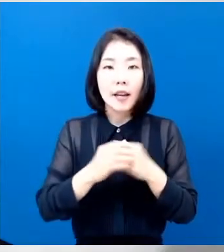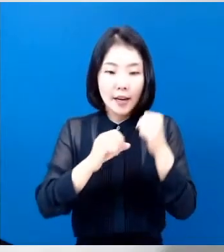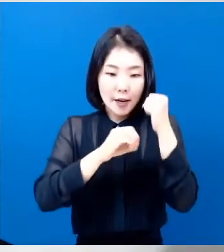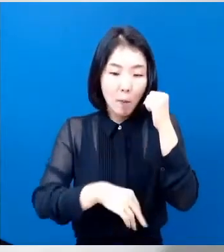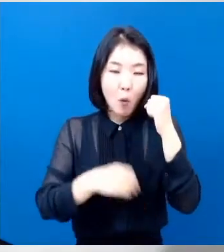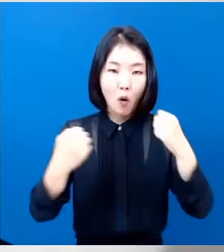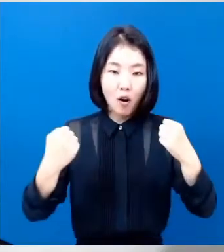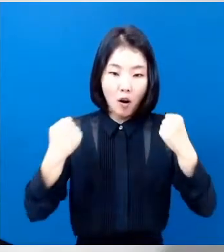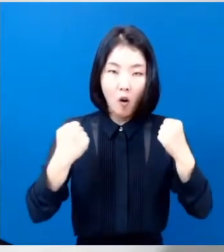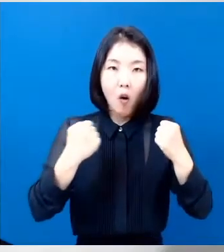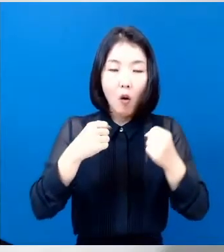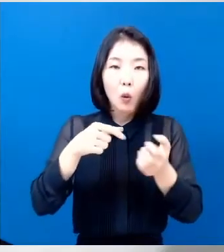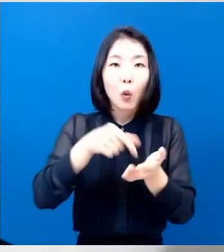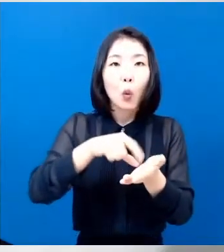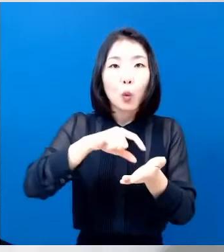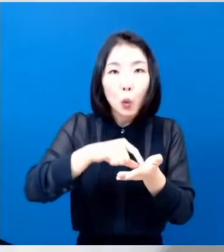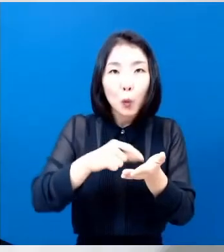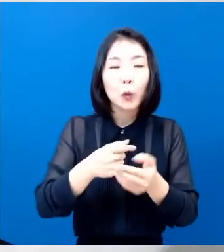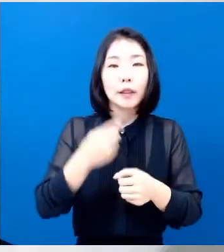됩니다